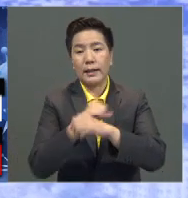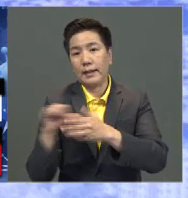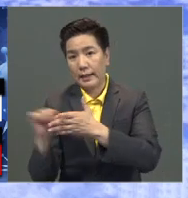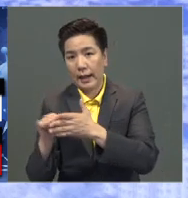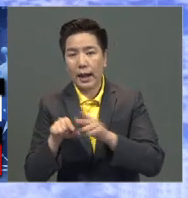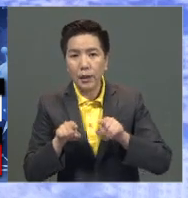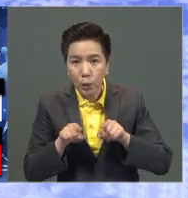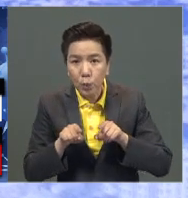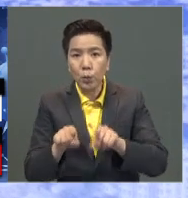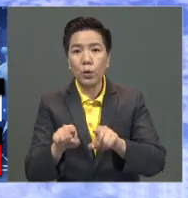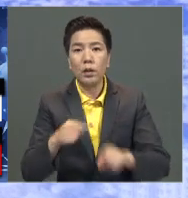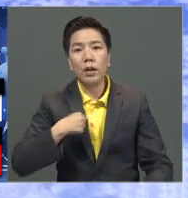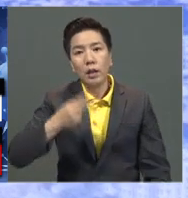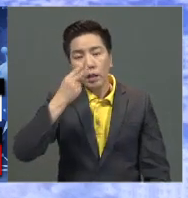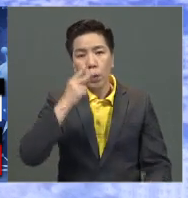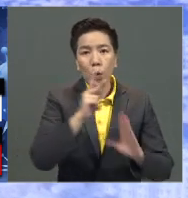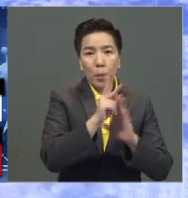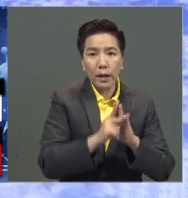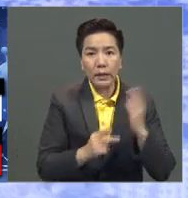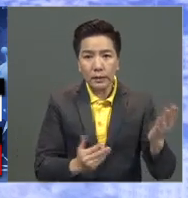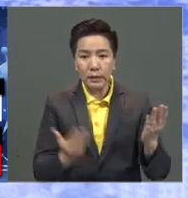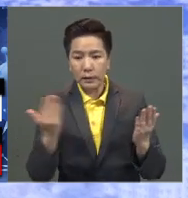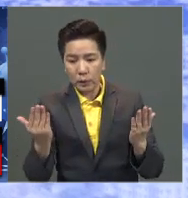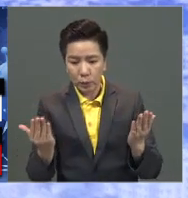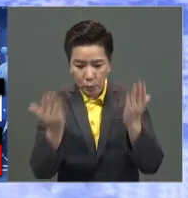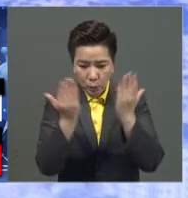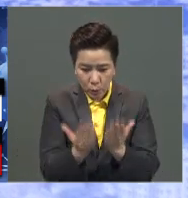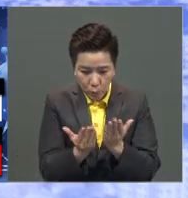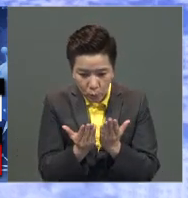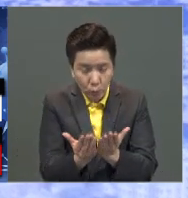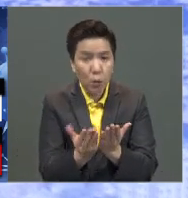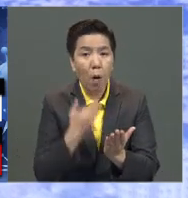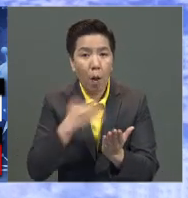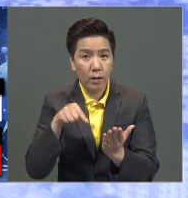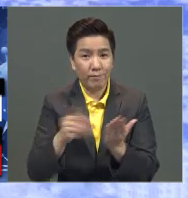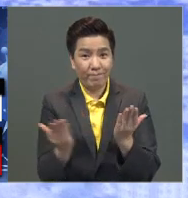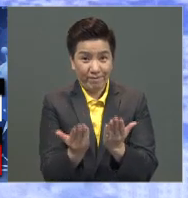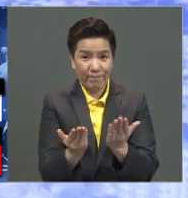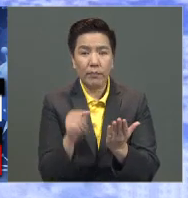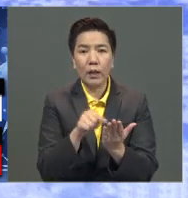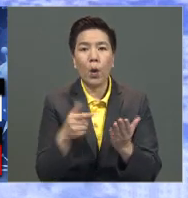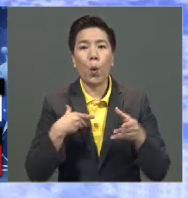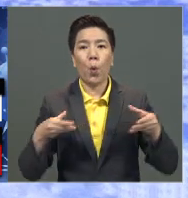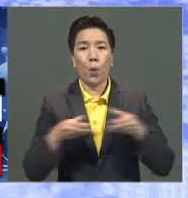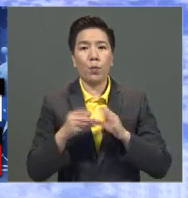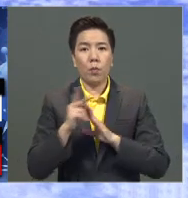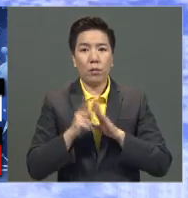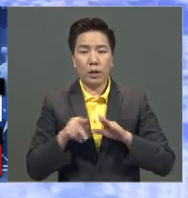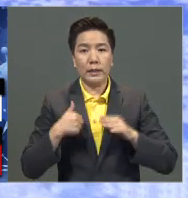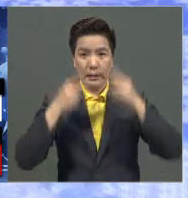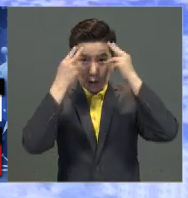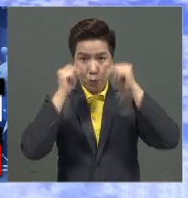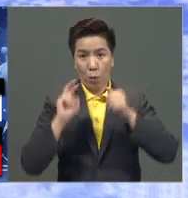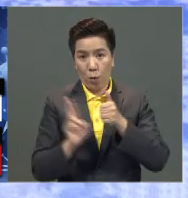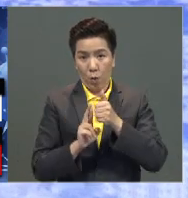ปเราจึงได้เห็นการใช้กฎหมายทั้ง2ฉบับควบคู่กันมาอย่างต่อเนื่องแต่แน่นอนครับว่าทีมงานกฎหมายซึ่งมีท่านรองวิษ